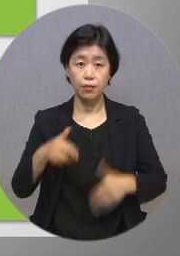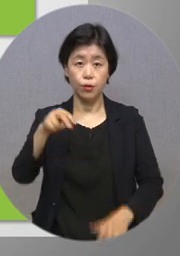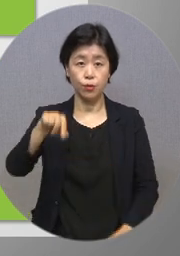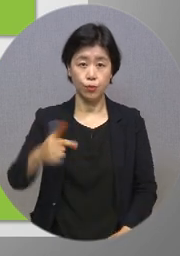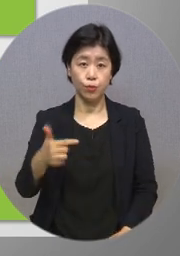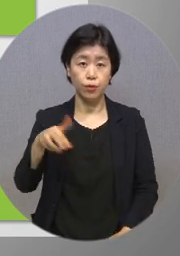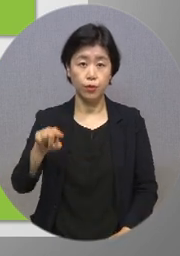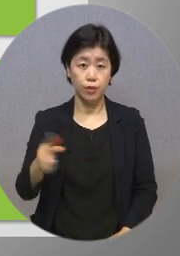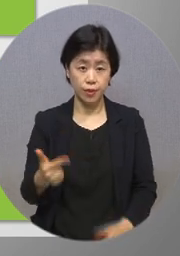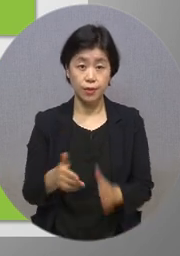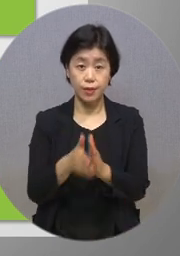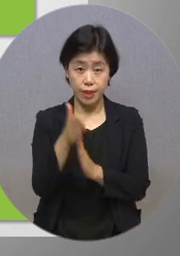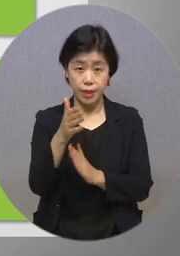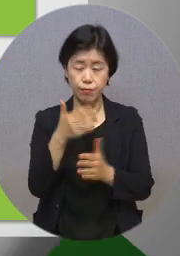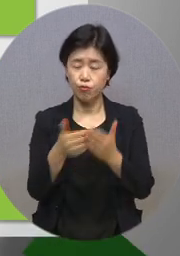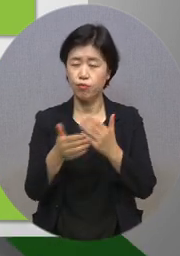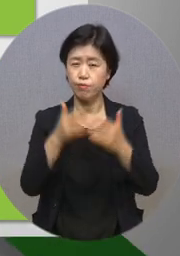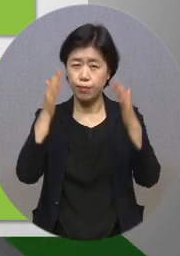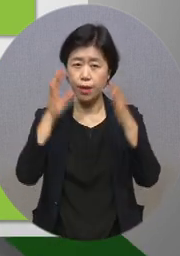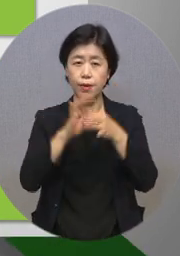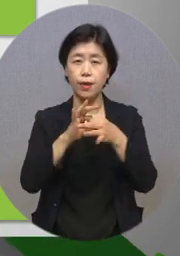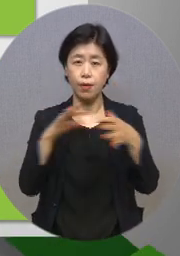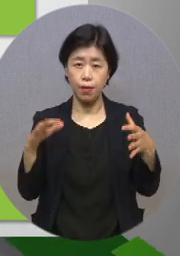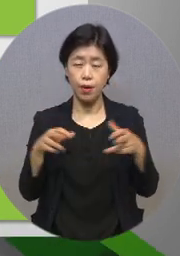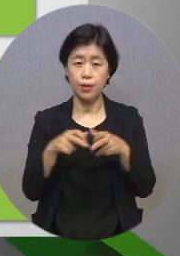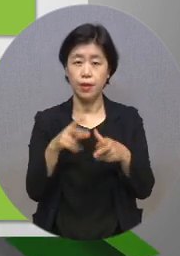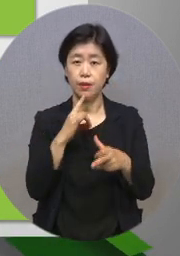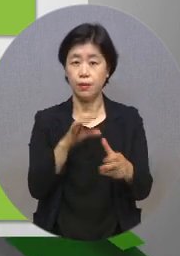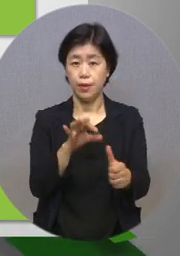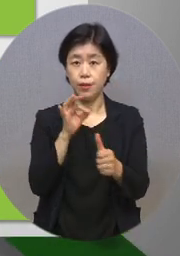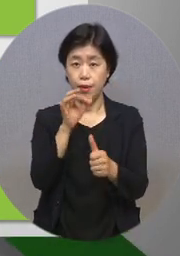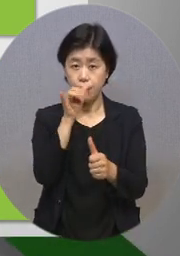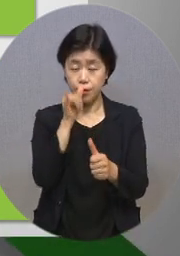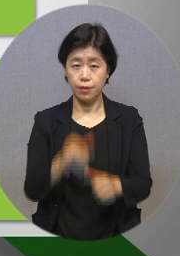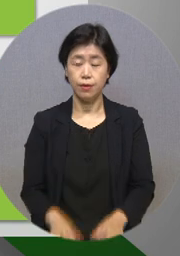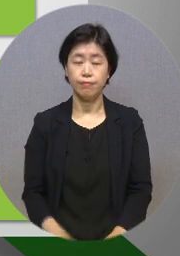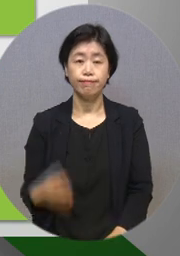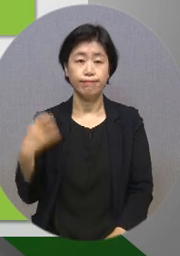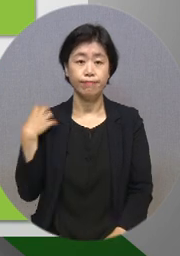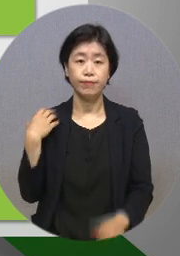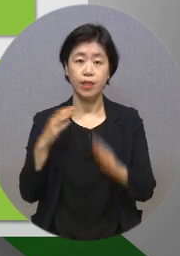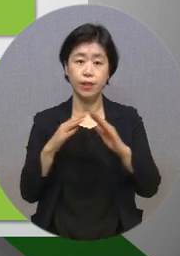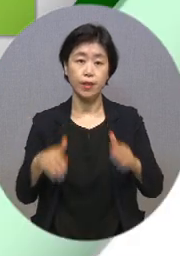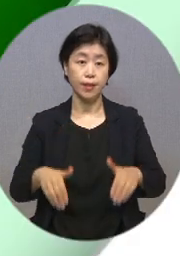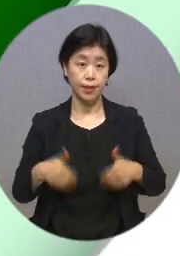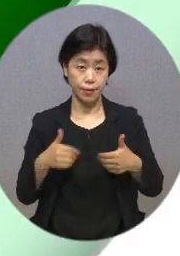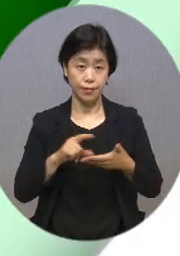채용합니다. 장애인만 채용하며 담당지사는 전남지사입니다.